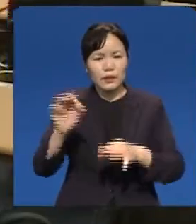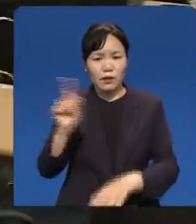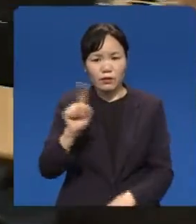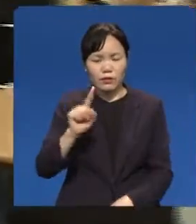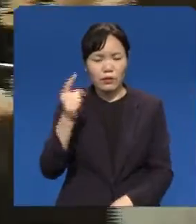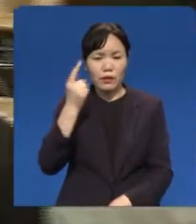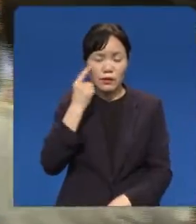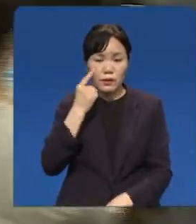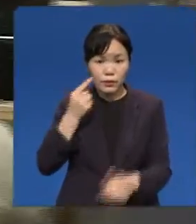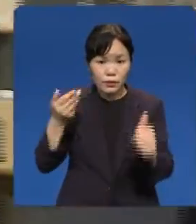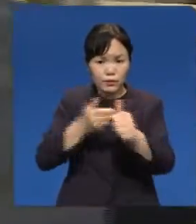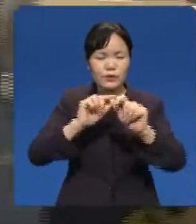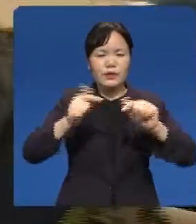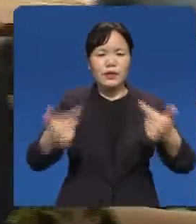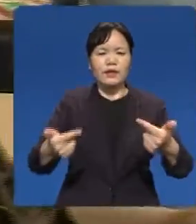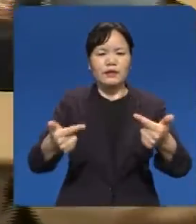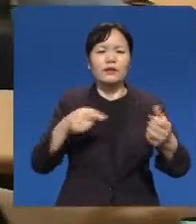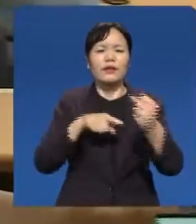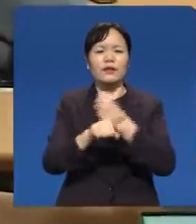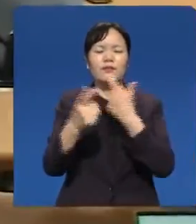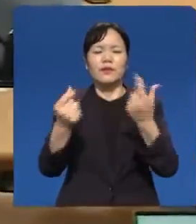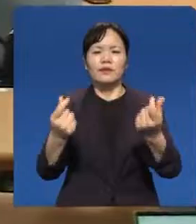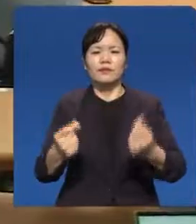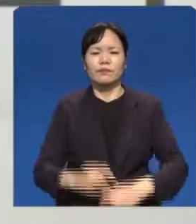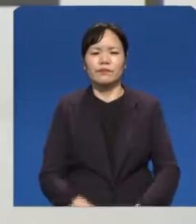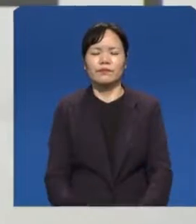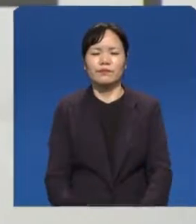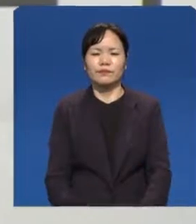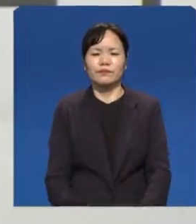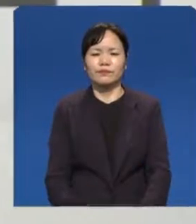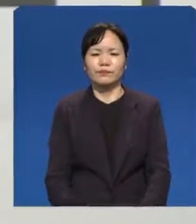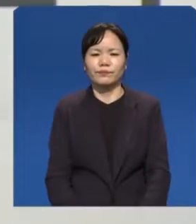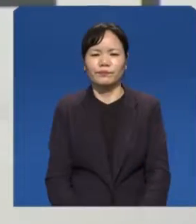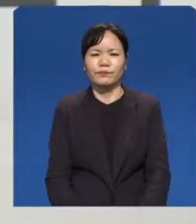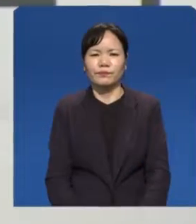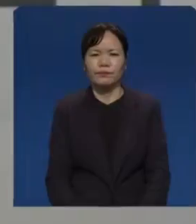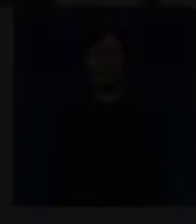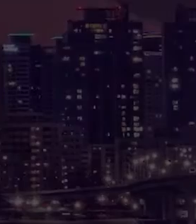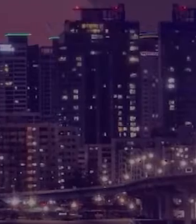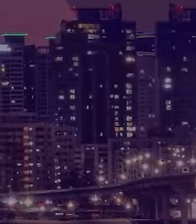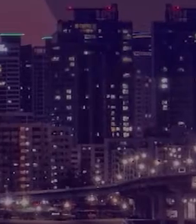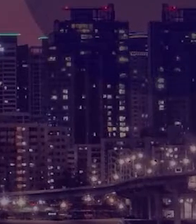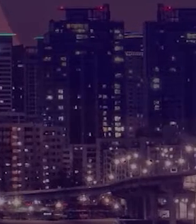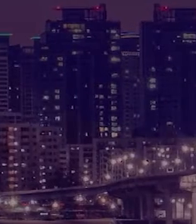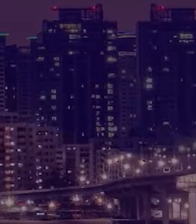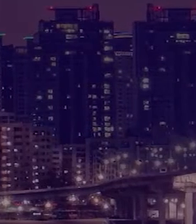신호도 주지 않겠다는 뜻으로 읽힙니다. OBS 뉴스 정철호입니다.